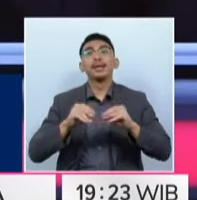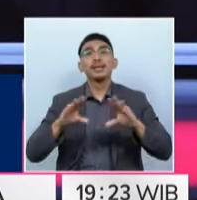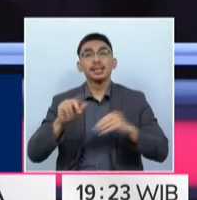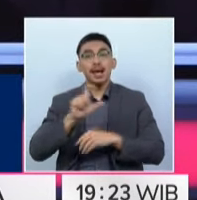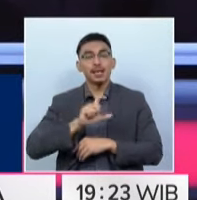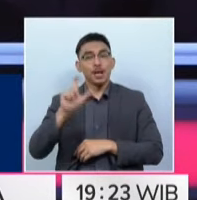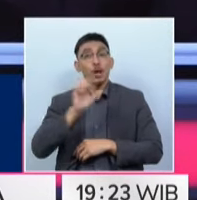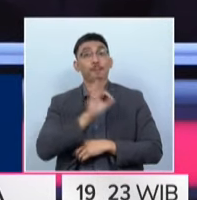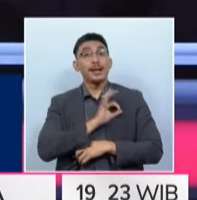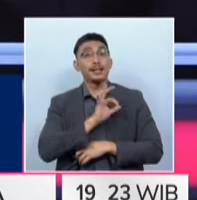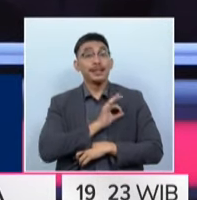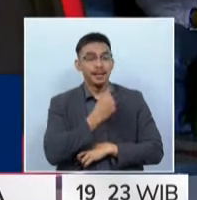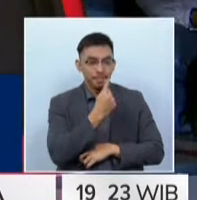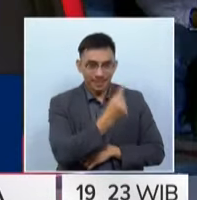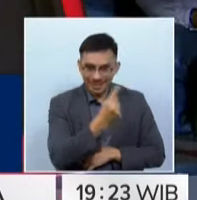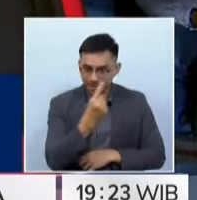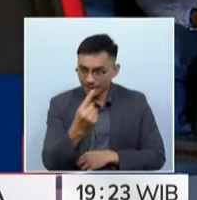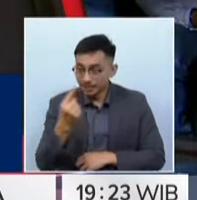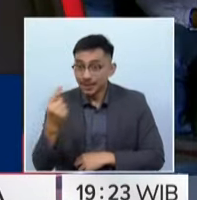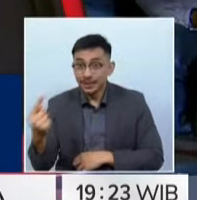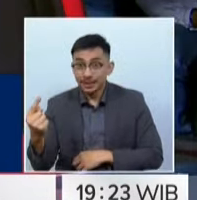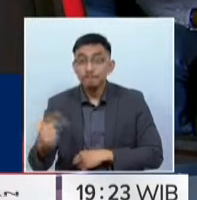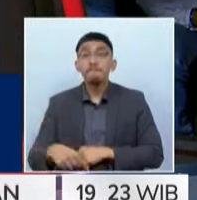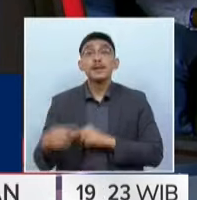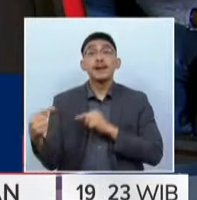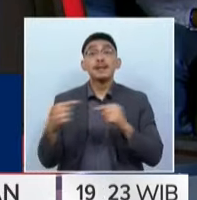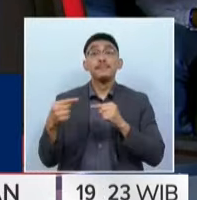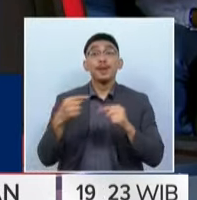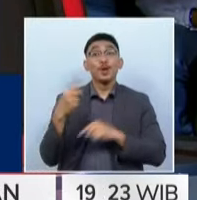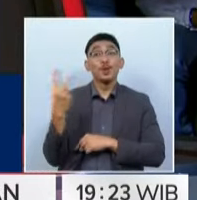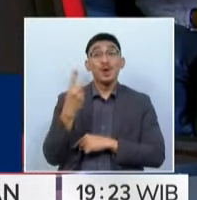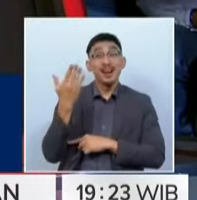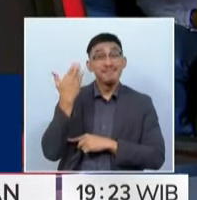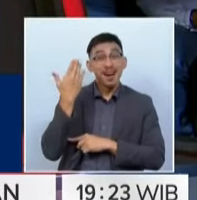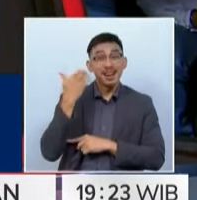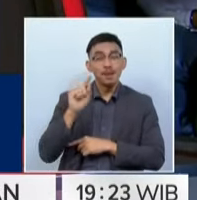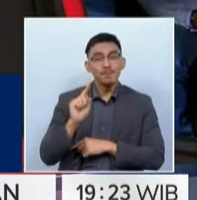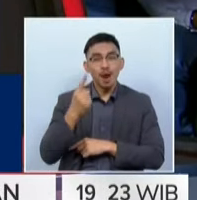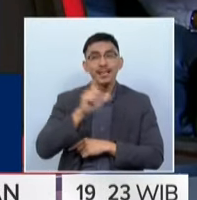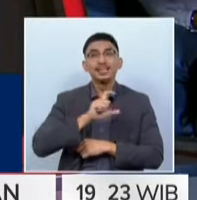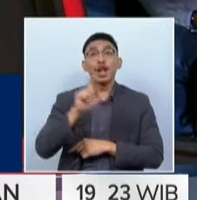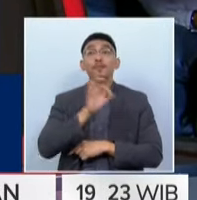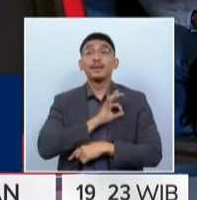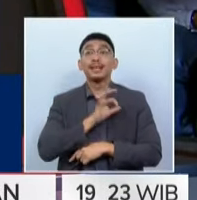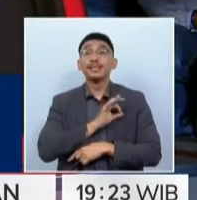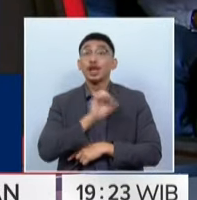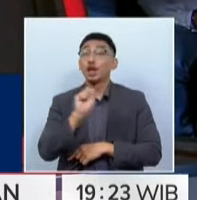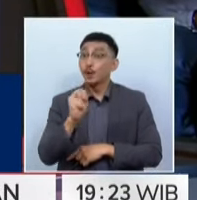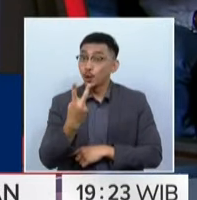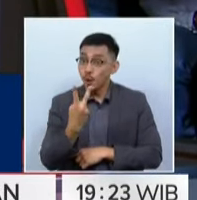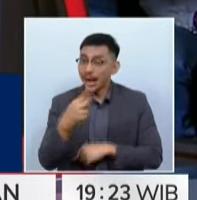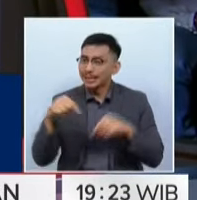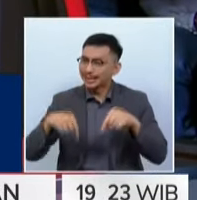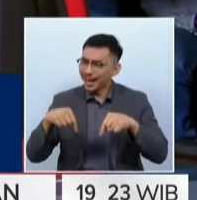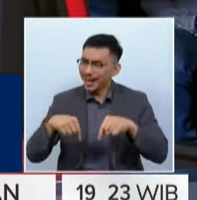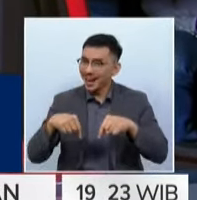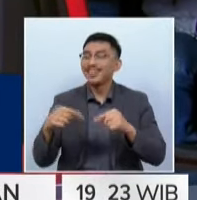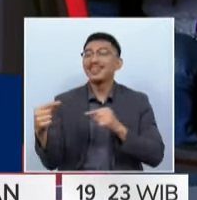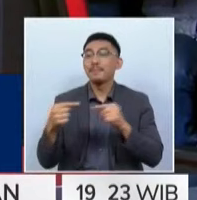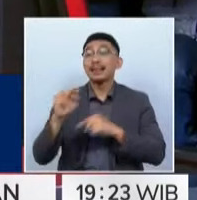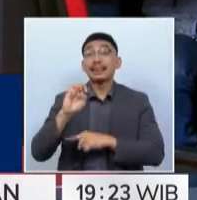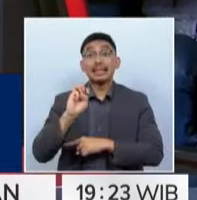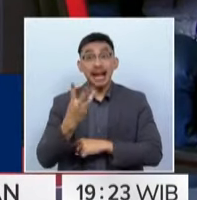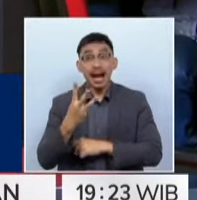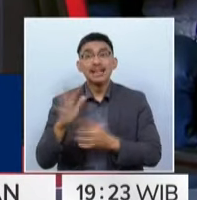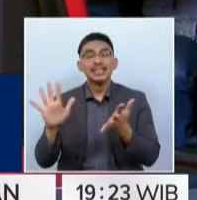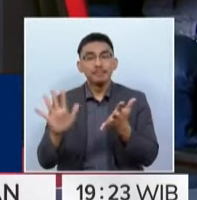2024 jika pada debat kedua dimulai dari Pasangan calon nomor urut du maka di debat ketiga kali ini kesempatan